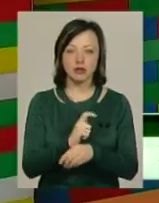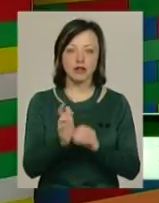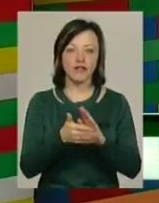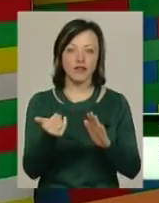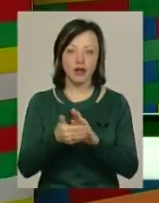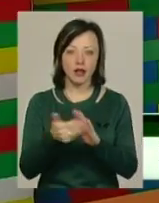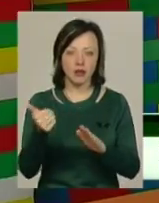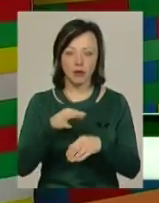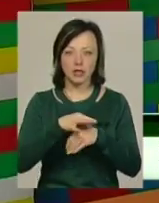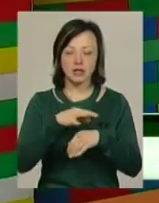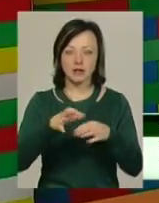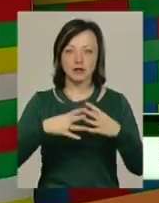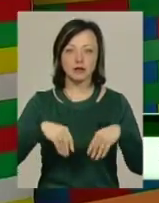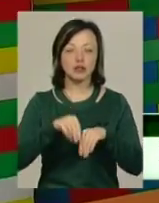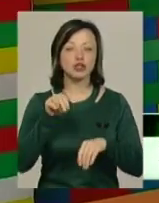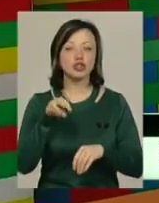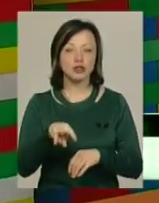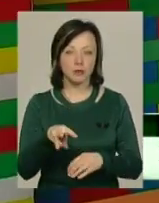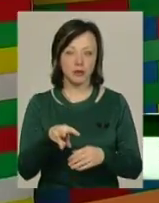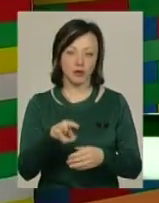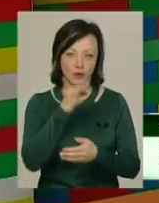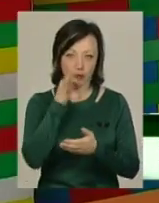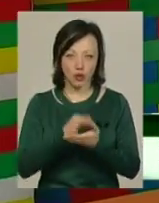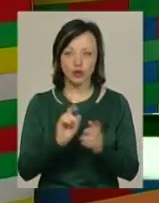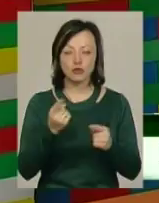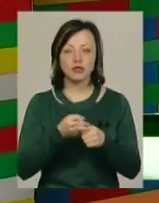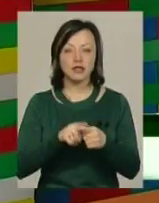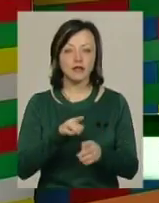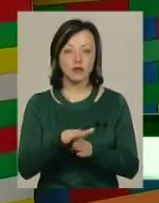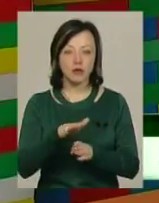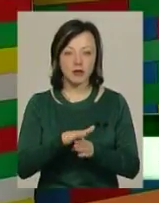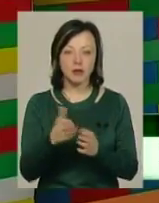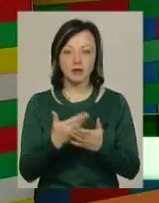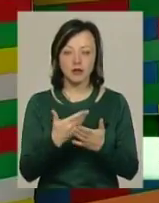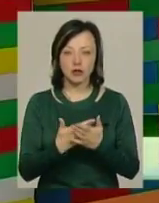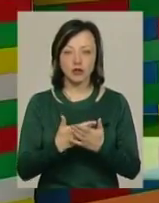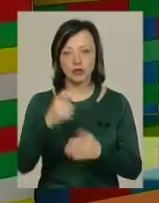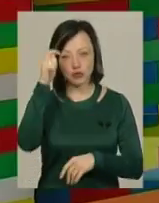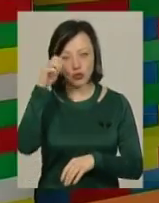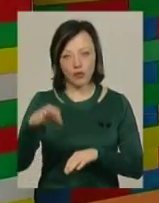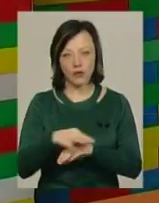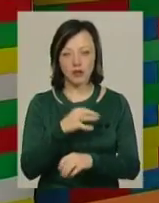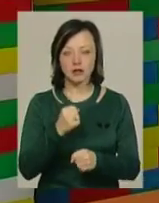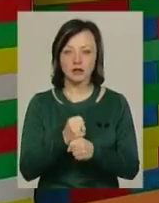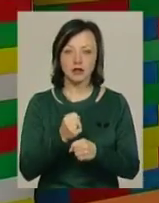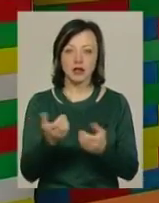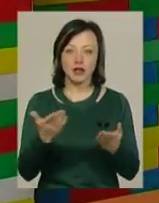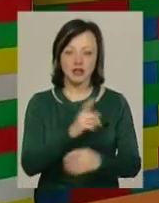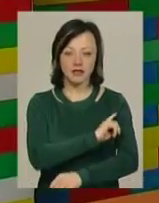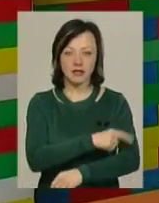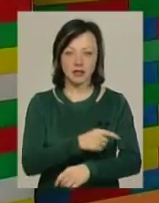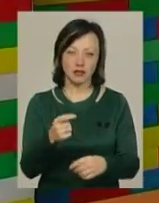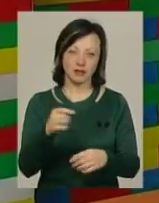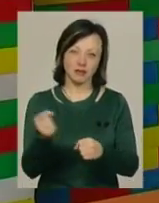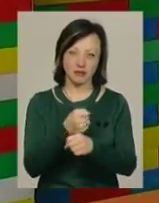по насильству в сім'ї, ніж ми притягнули до відповідальності. Чому це відбувається? Тому що, наприклад, чоловік здійснює якісь фізичні дії